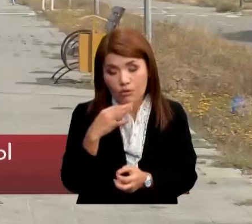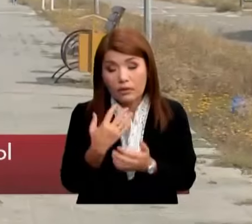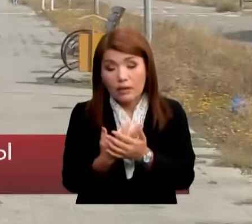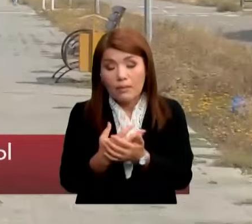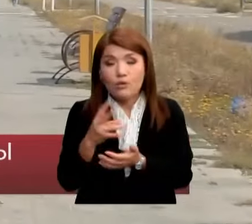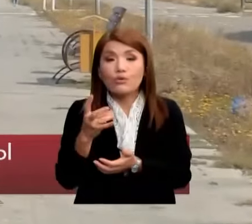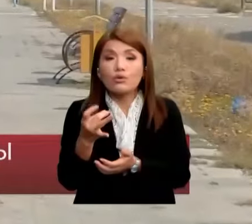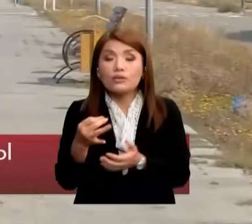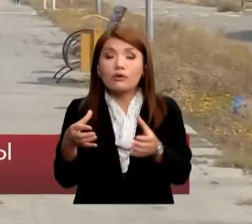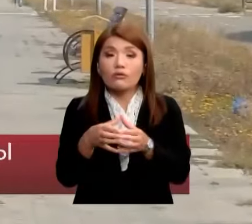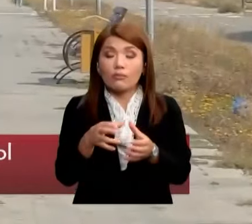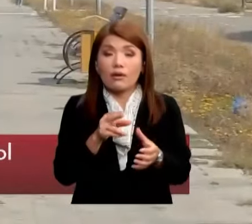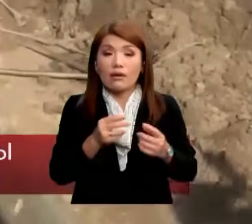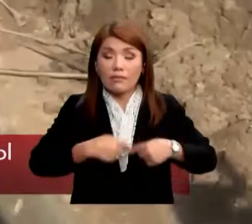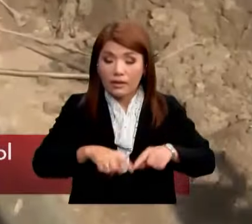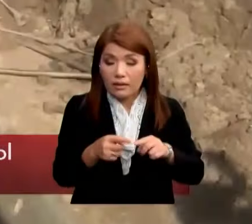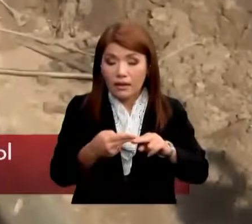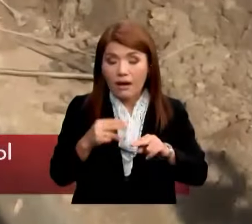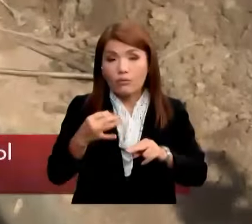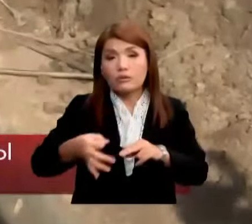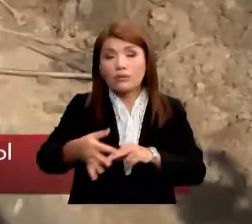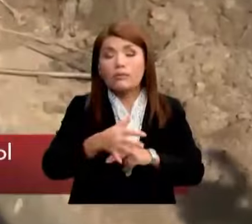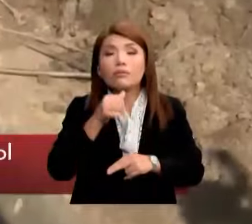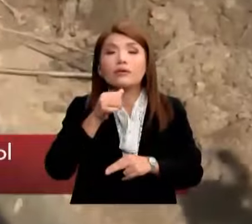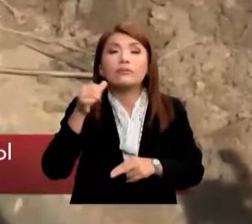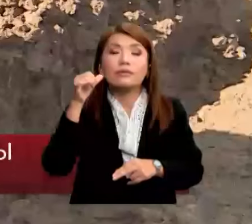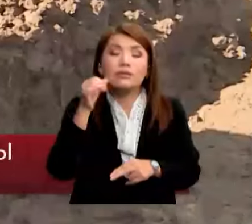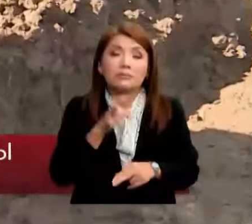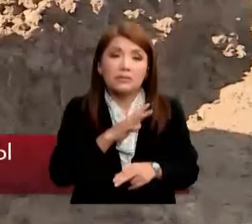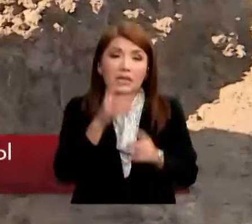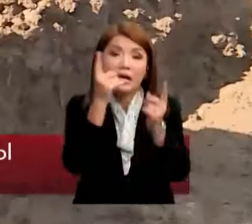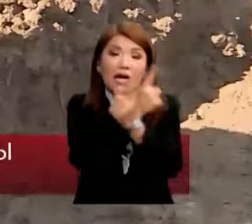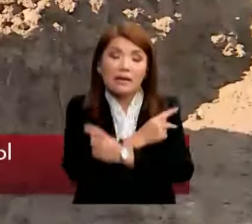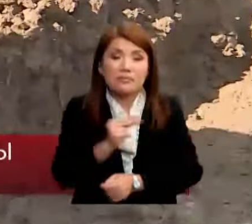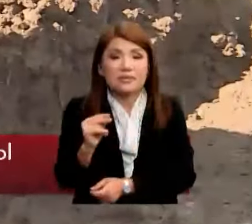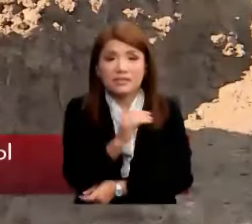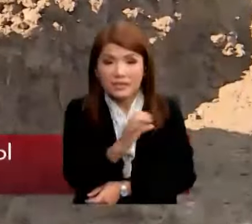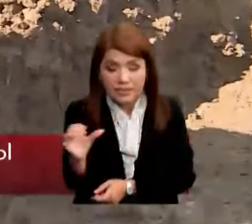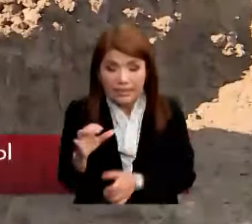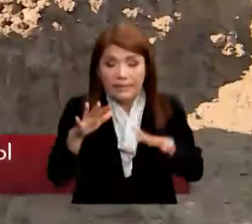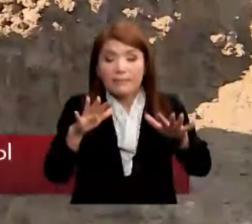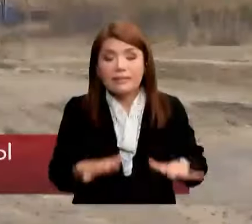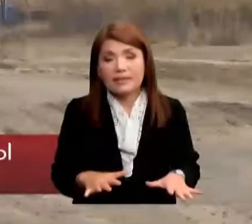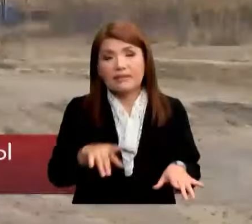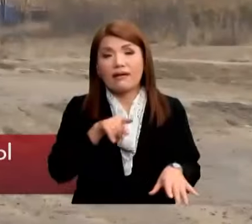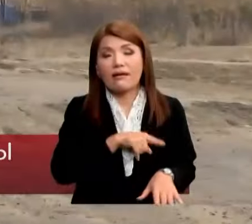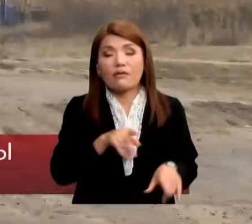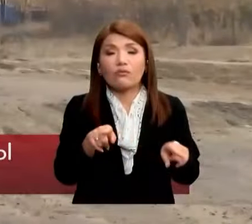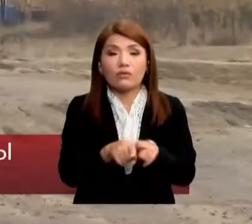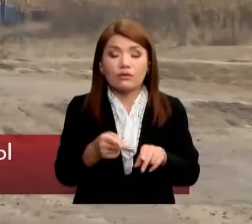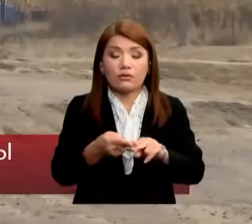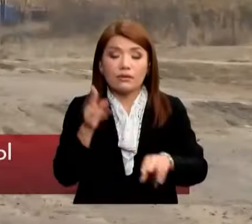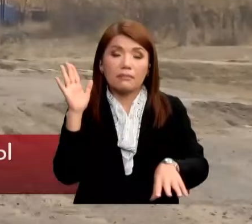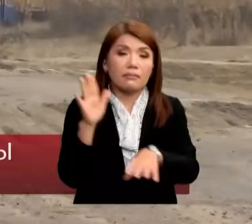нуринского группового водовода в Акмолинской области в прошлом году был объявлен режим ЧС местного характера теперь по